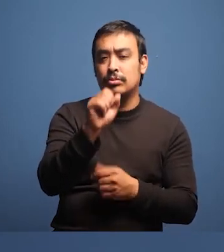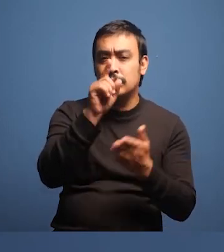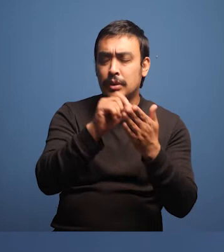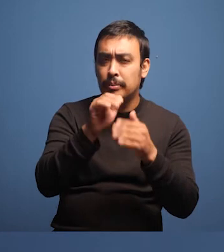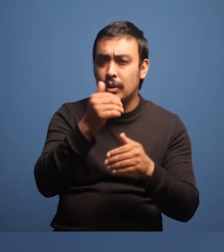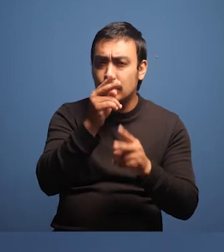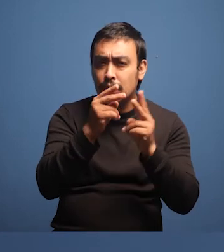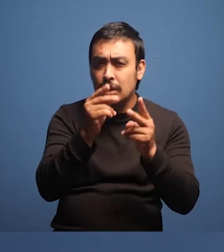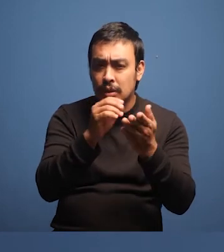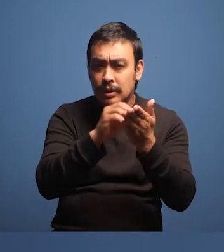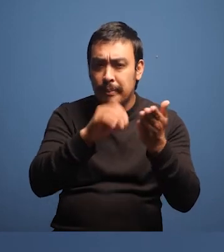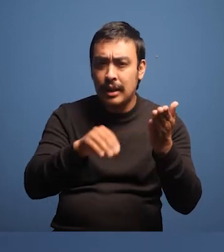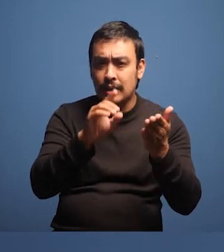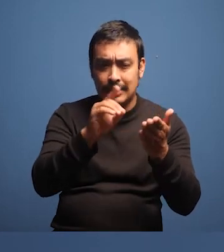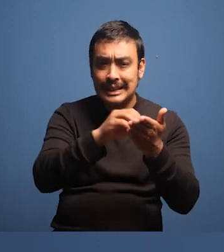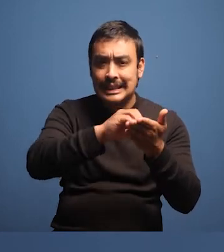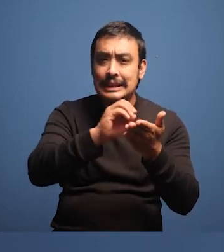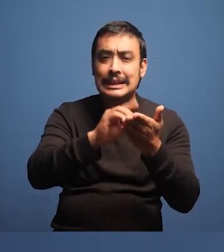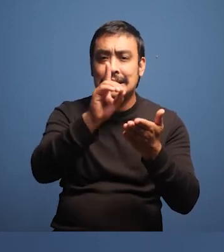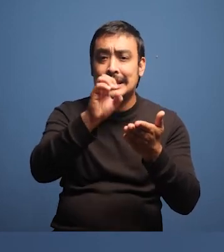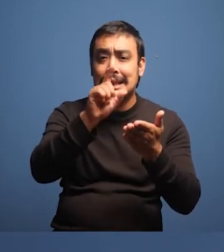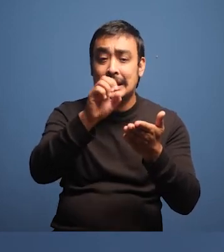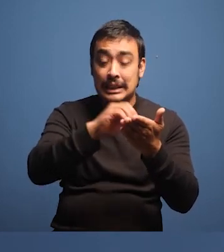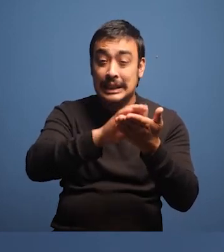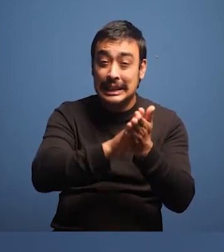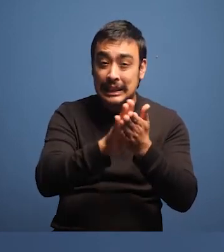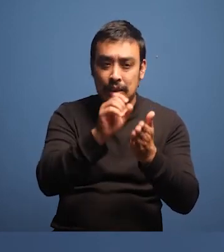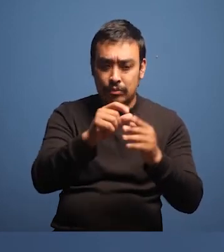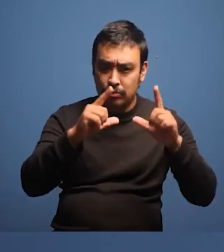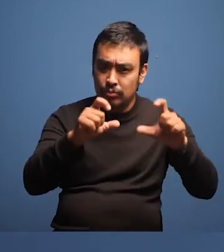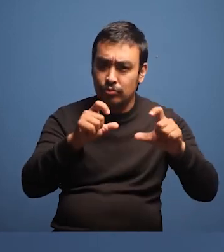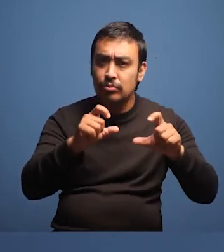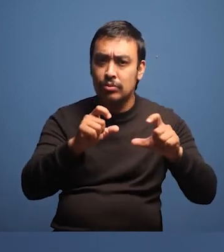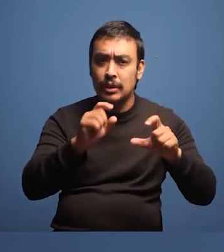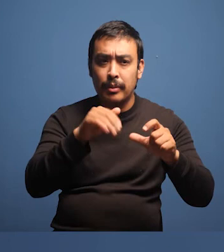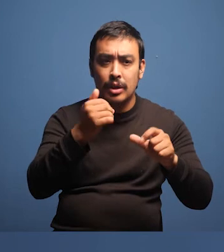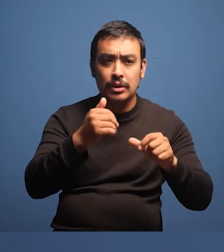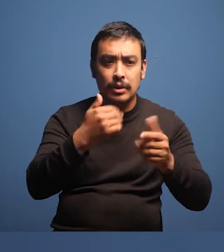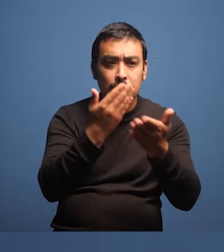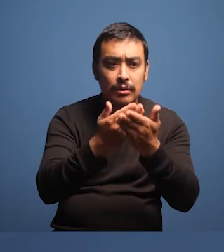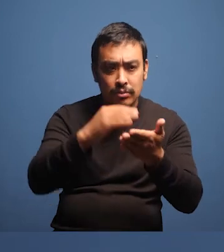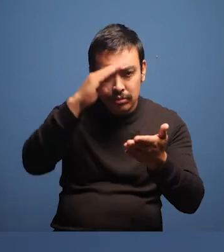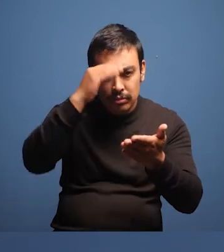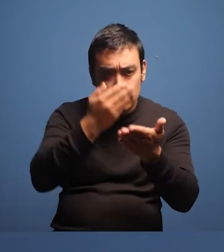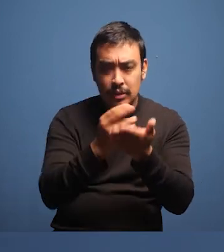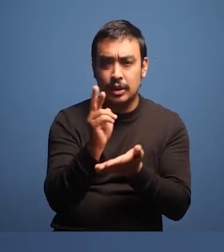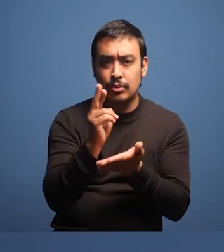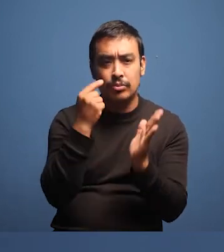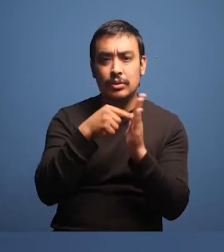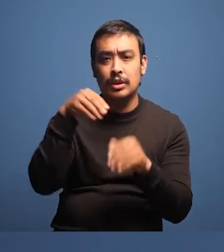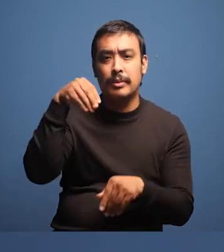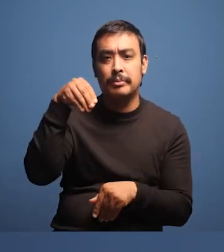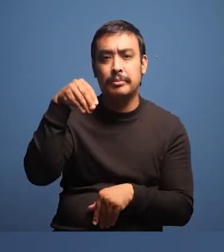त्यो कुराहरू डिलिट हुनसक्छ, आफूले स्क्रिनसट चाहिँ लिने। यदि पछि तपाईँले कसैलाई गएर रिपोर्ट गर्नु पऱ्यो भने त्यो स्क्रिनसट एज अ प्रुफको रूपमा काम लाग्छ है। फर्स्ट